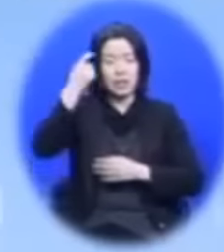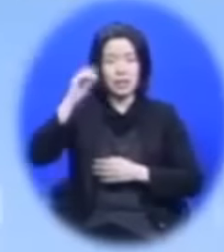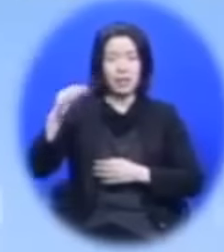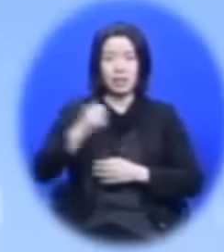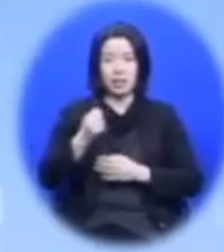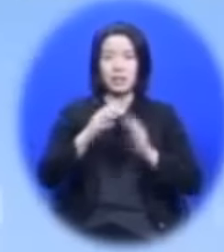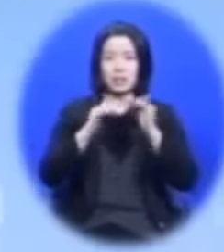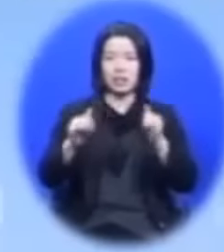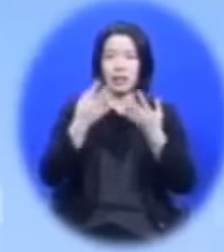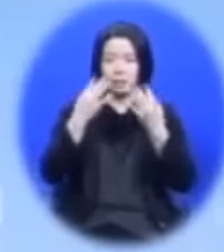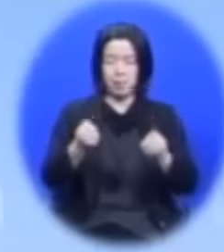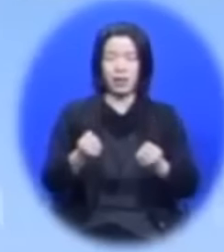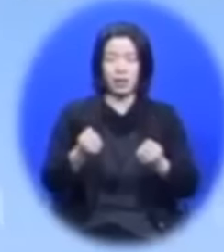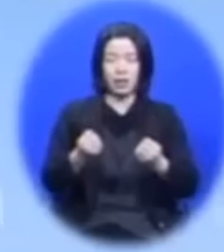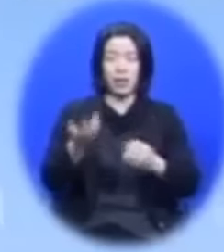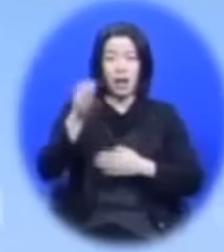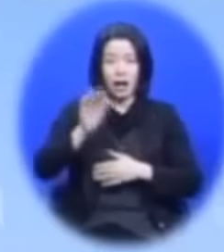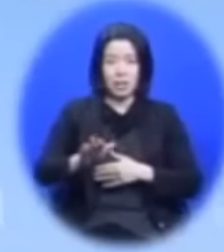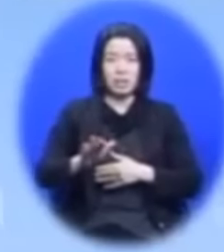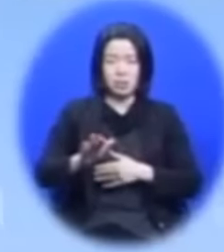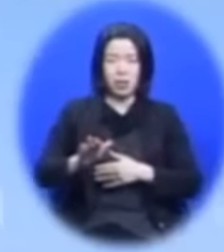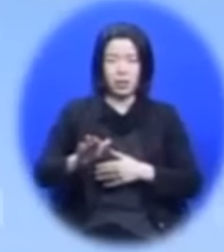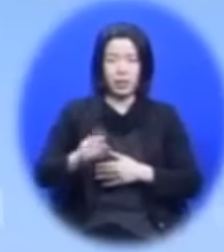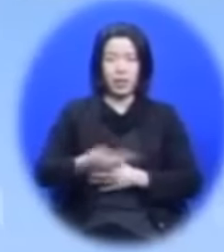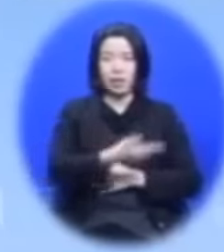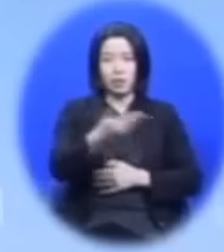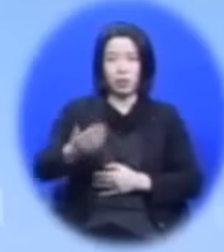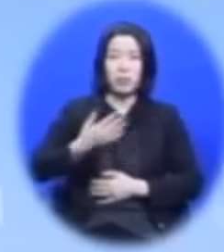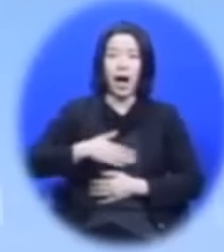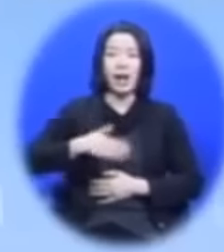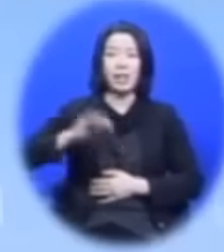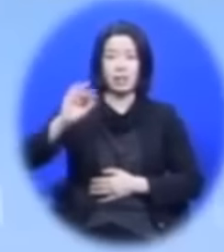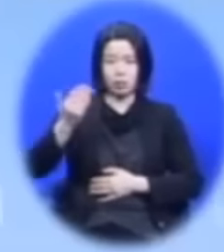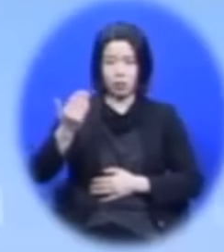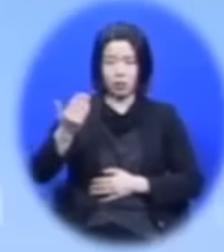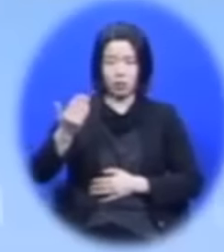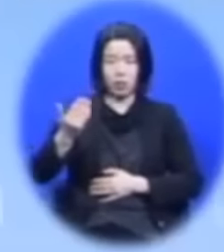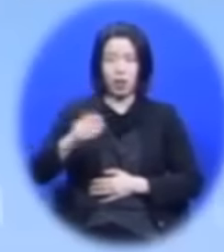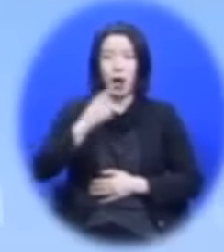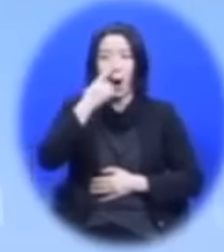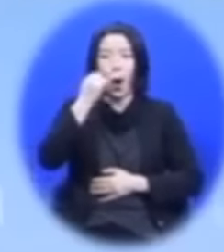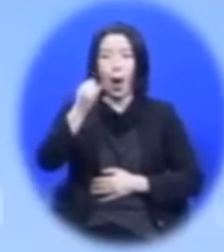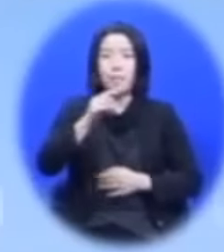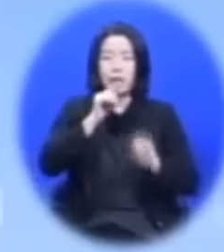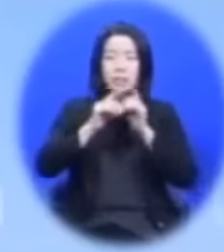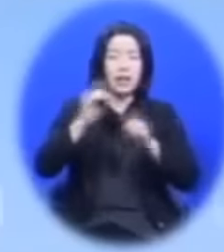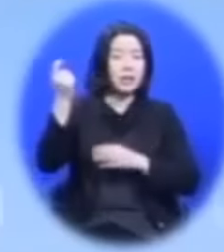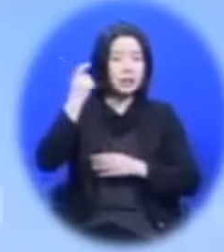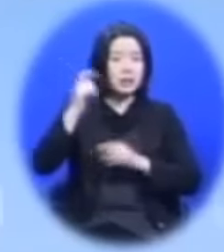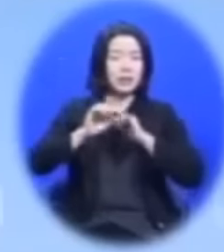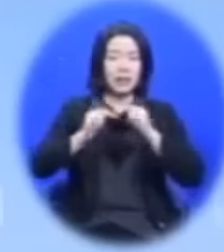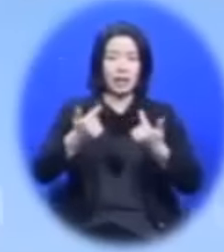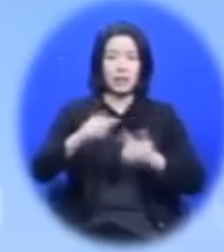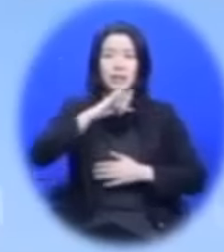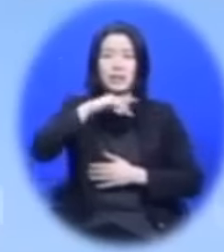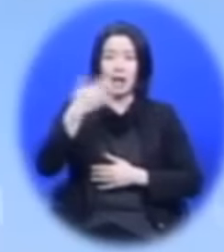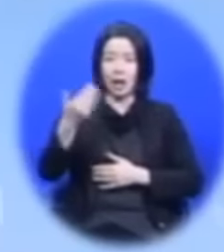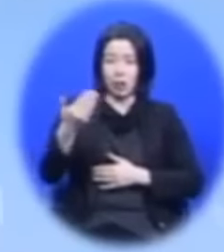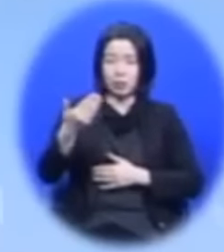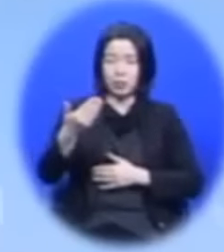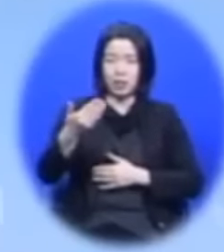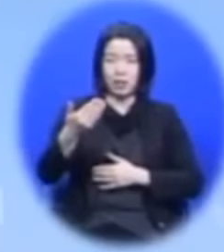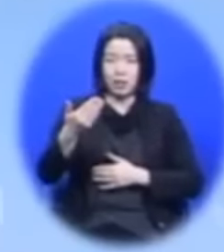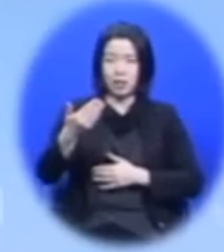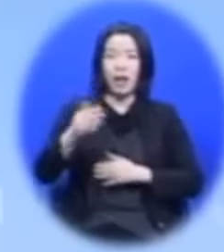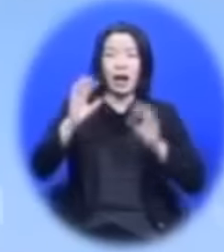거예요. 그러나 여러분 아셔야 돼요. 엄마 말 안 듣는 이 9살 된 아이의 그